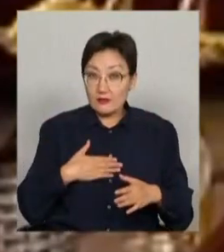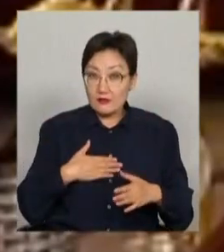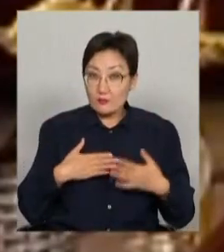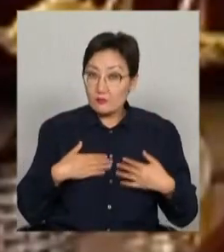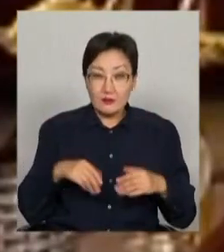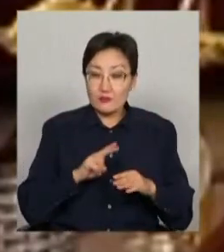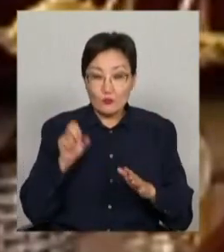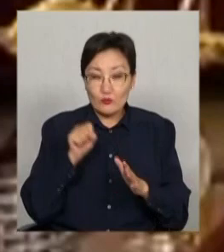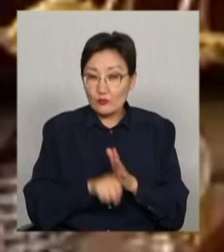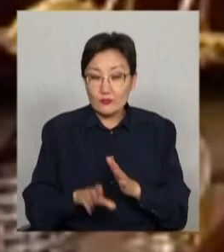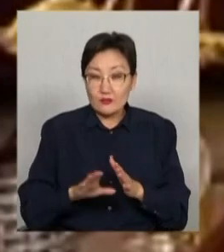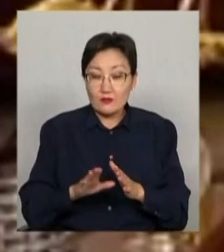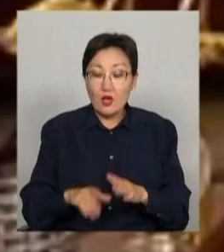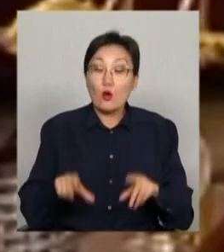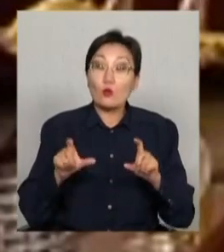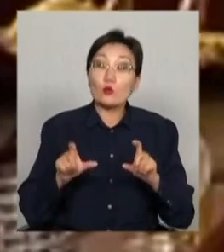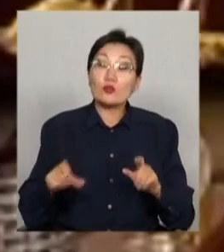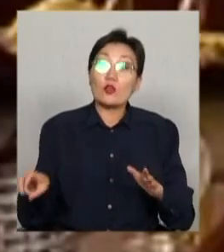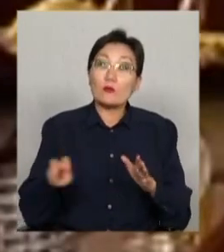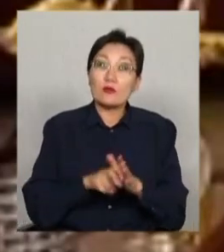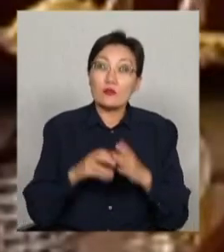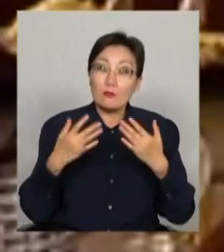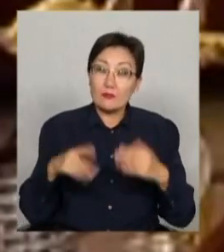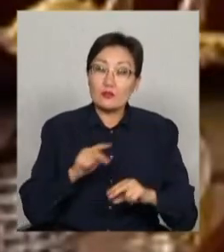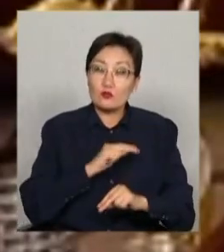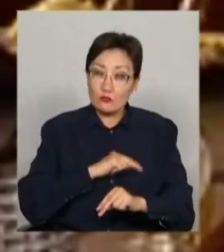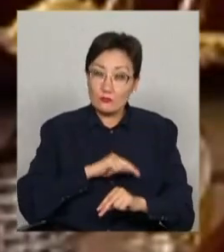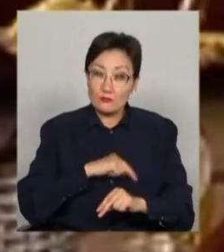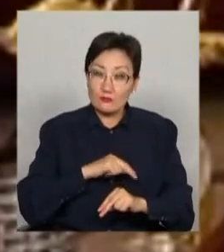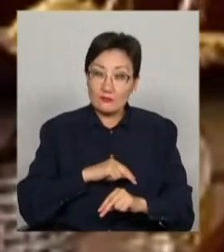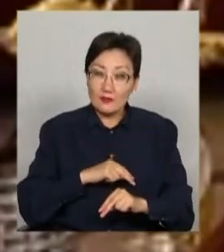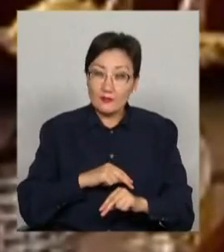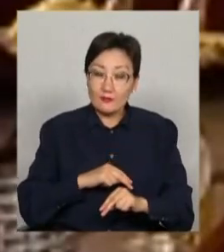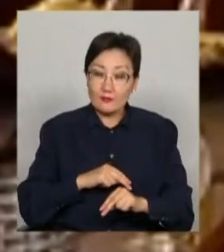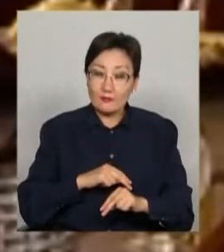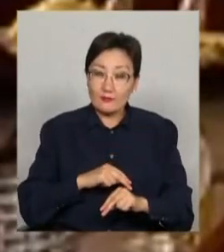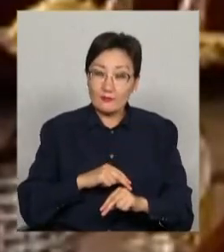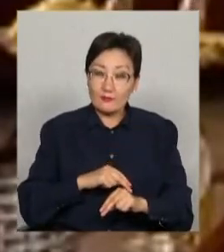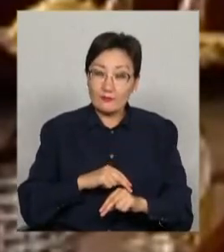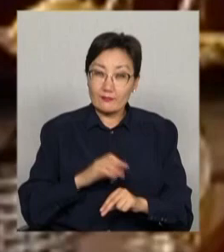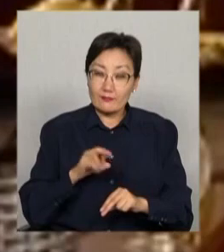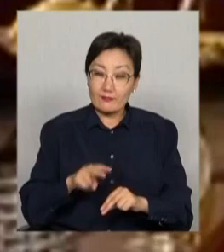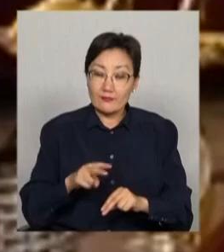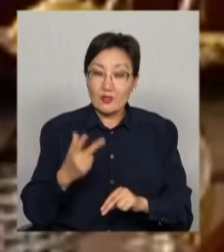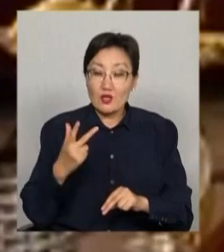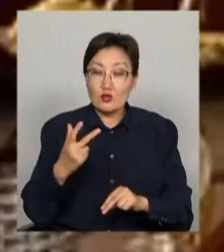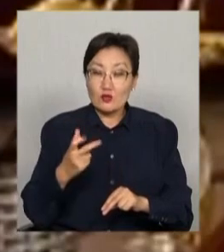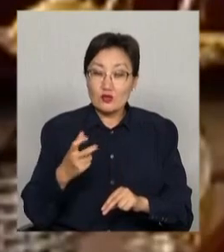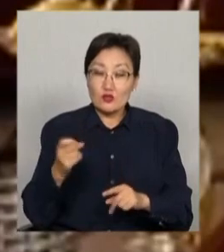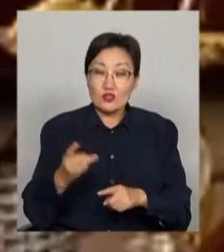тимейді. Отырдым да бітті жұмыс. Сонан сол 300